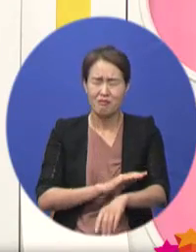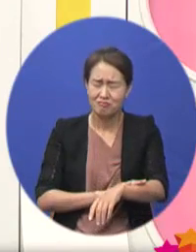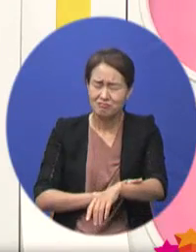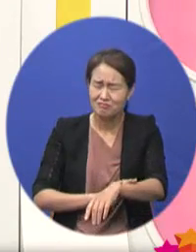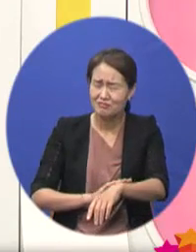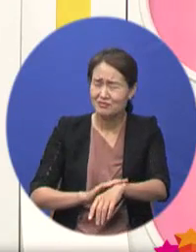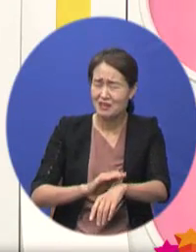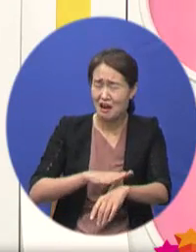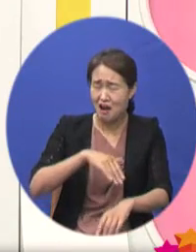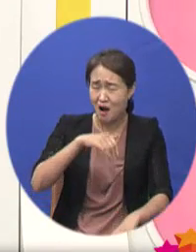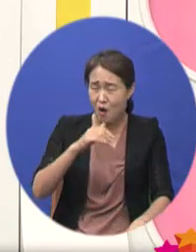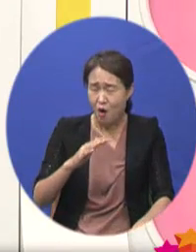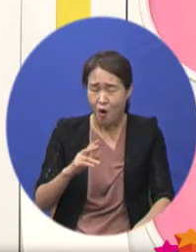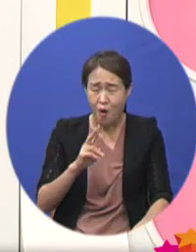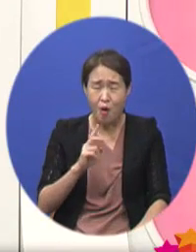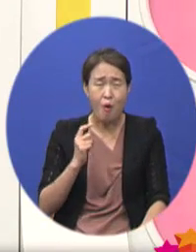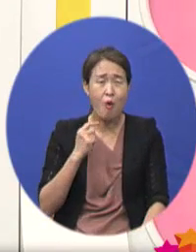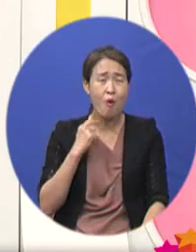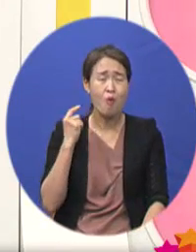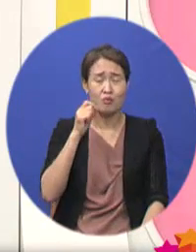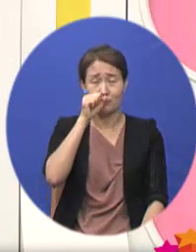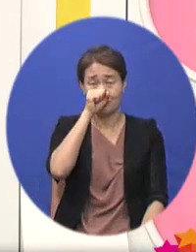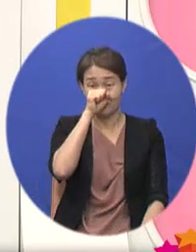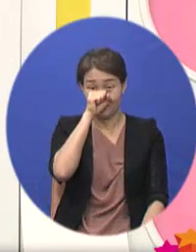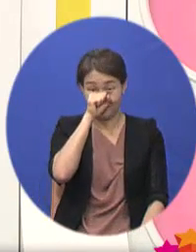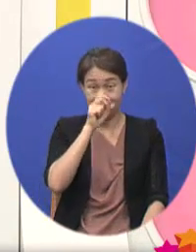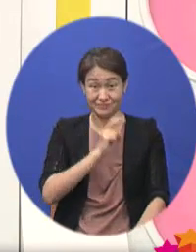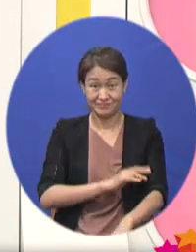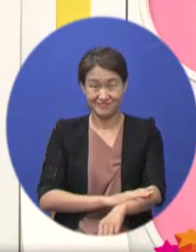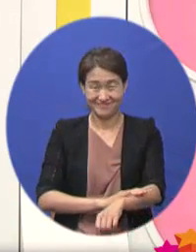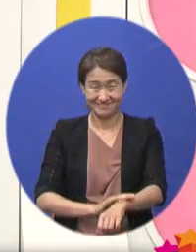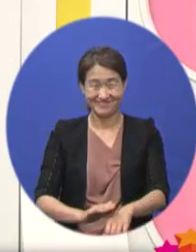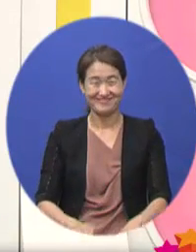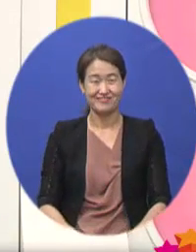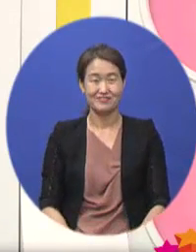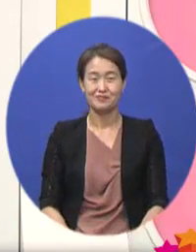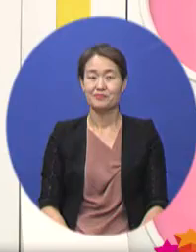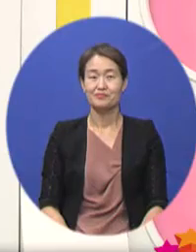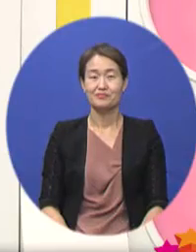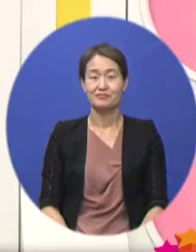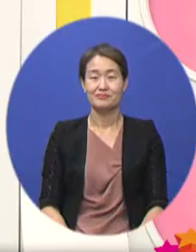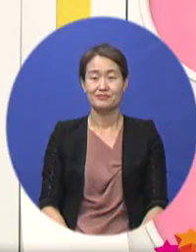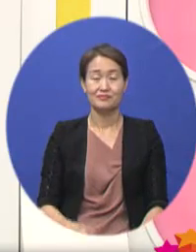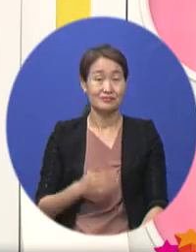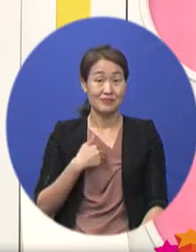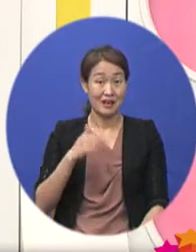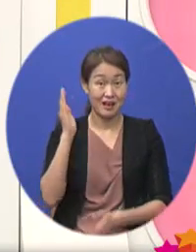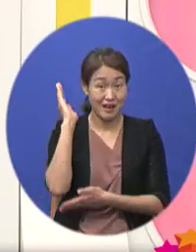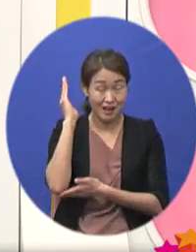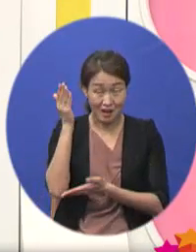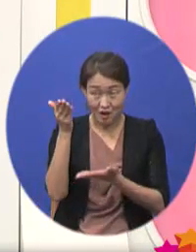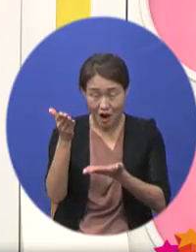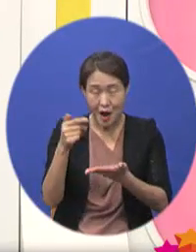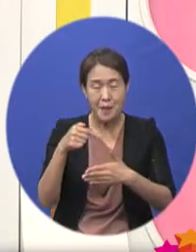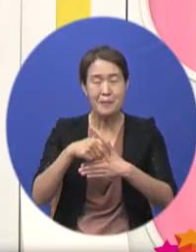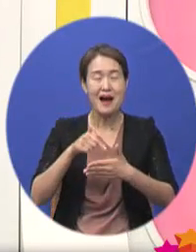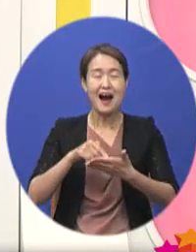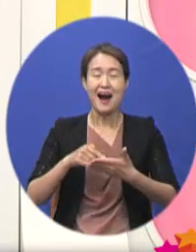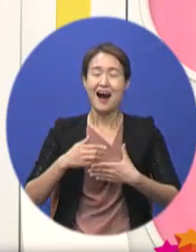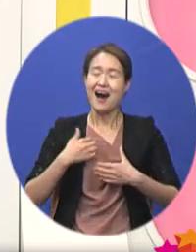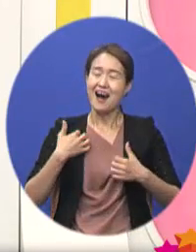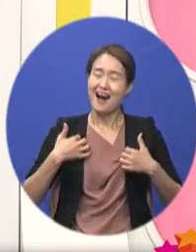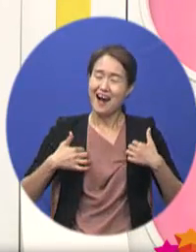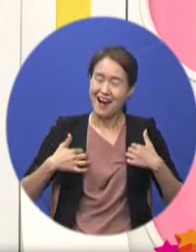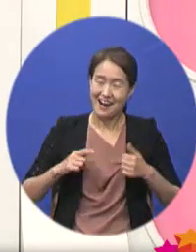넘어가시는지 목소리도 좋으시고요. 노래도 네. 잘 불러주셨죠? 아, 나, 네. 왜요? 나 그 얘기하니까 마음이 딱 풀리시니까